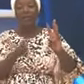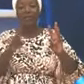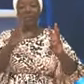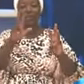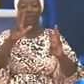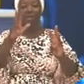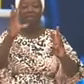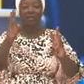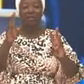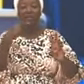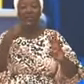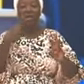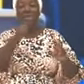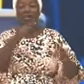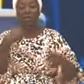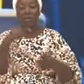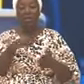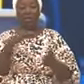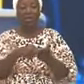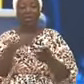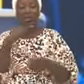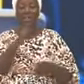36 37